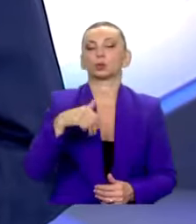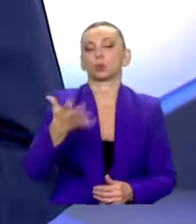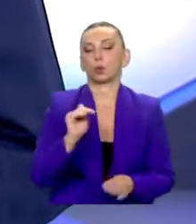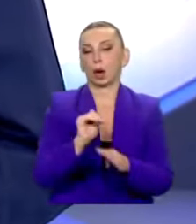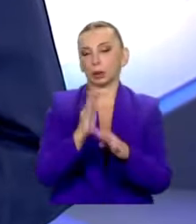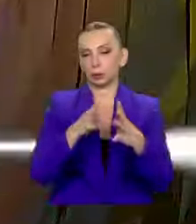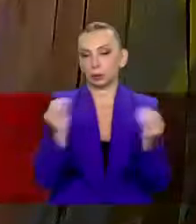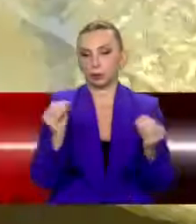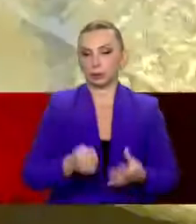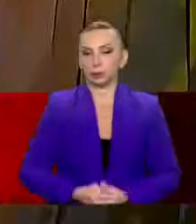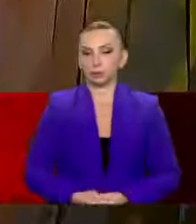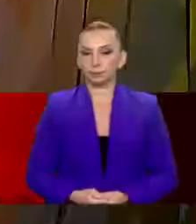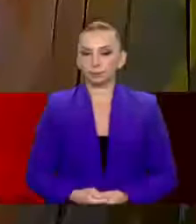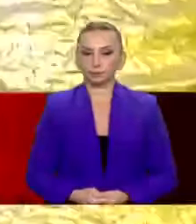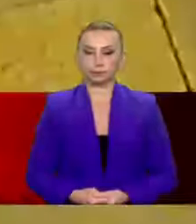kaybetti.